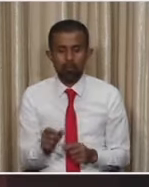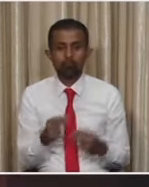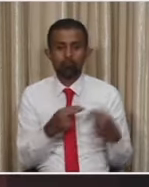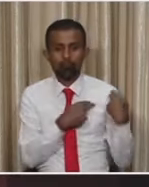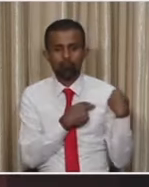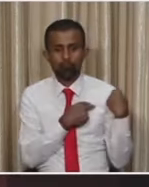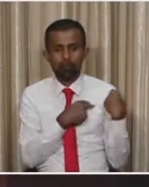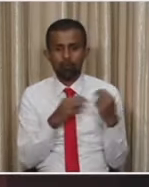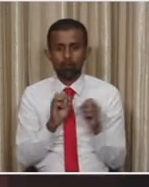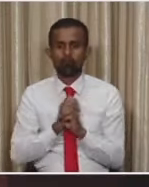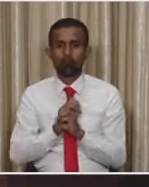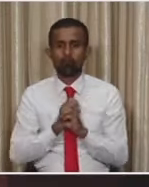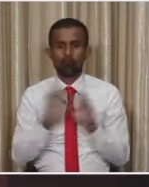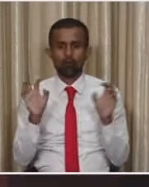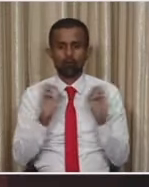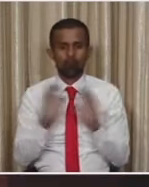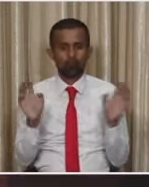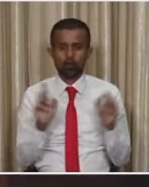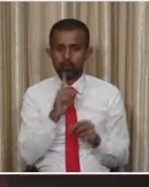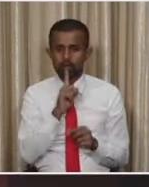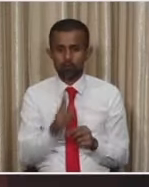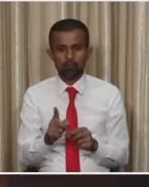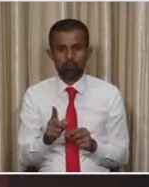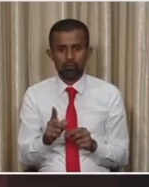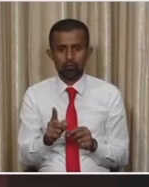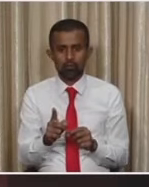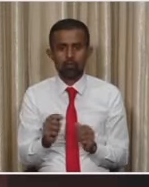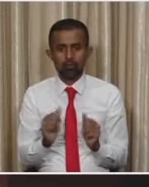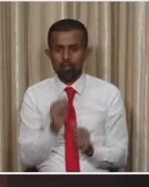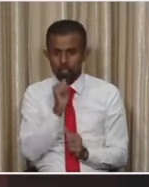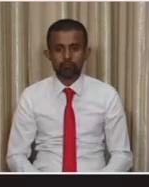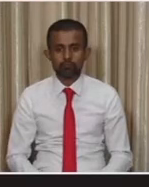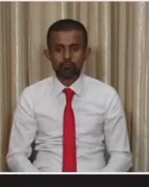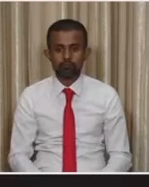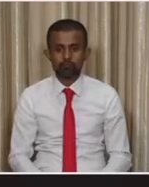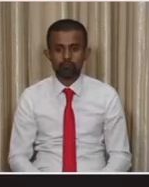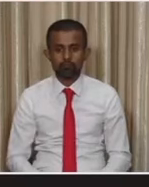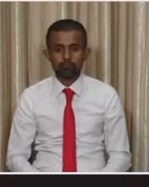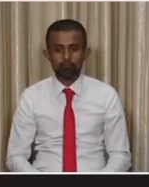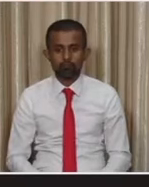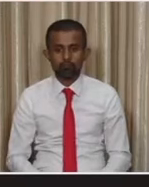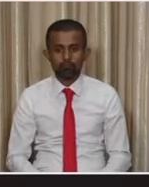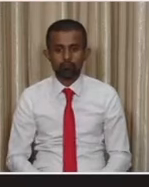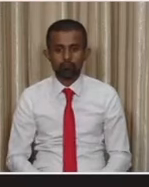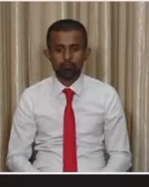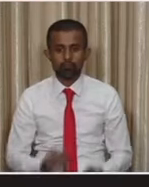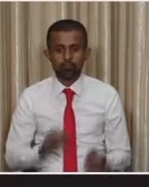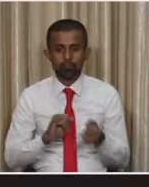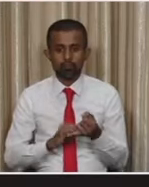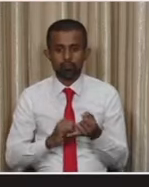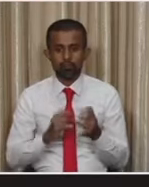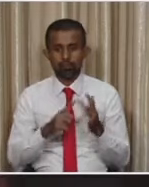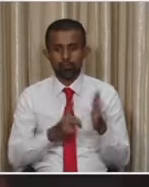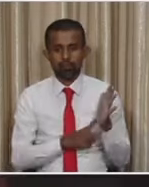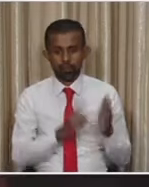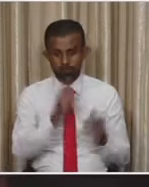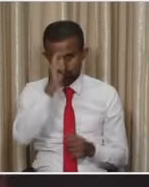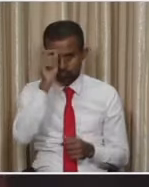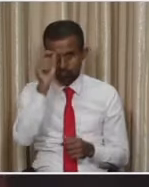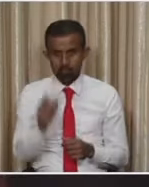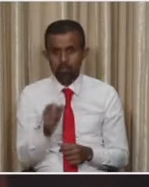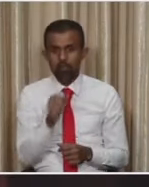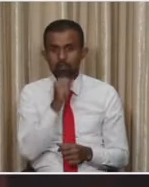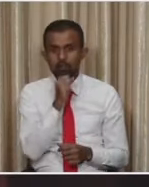වගකීමෙන් ප්‍රකාශනිකුත් කරනකොට ඒවට ඒව ක්‍රියාත්මක වෙන්නට ඕන. ගරු සුසිල් ඇමතිතුමා,